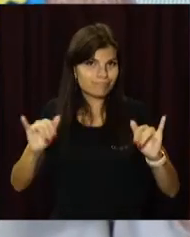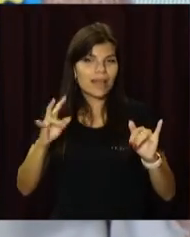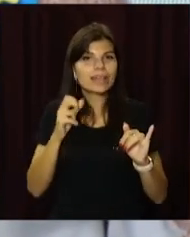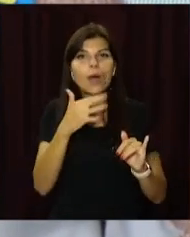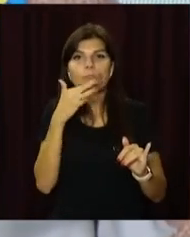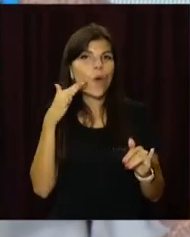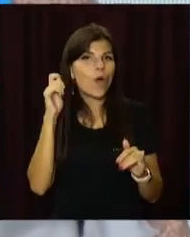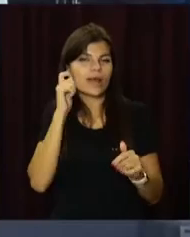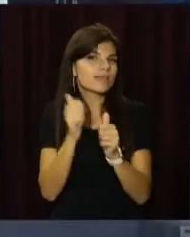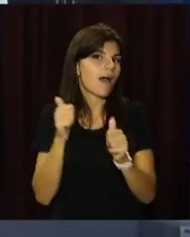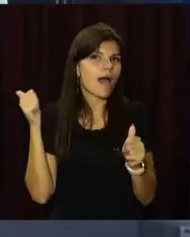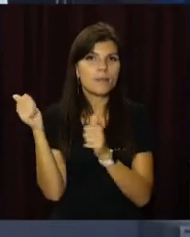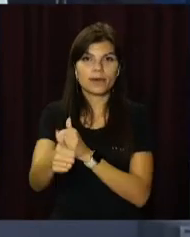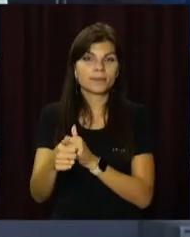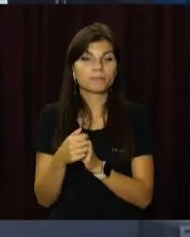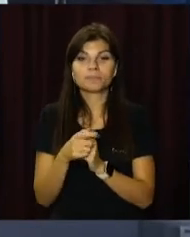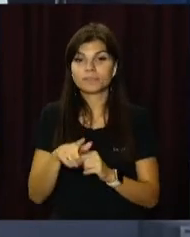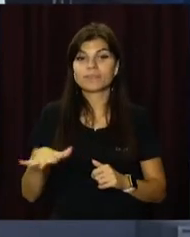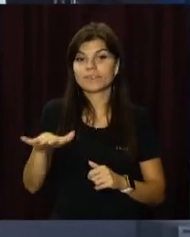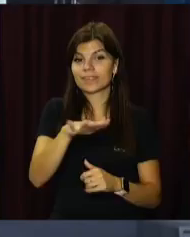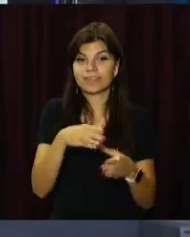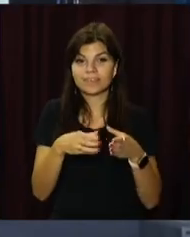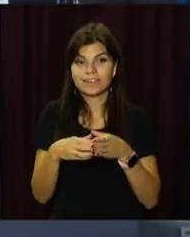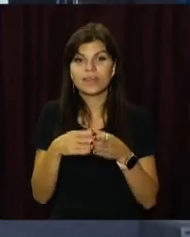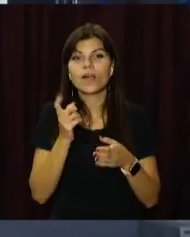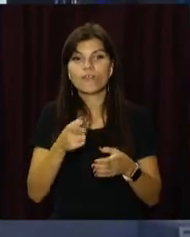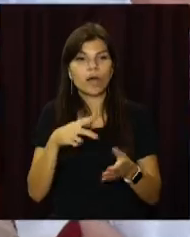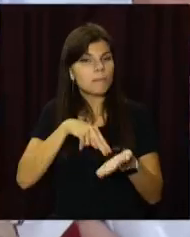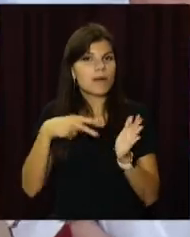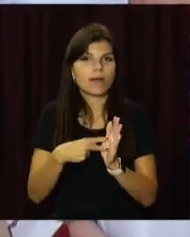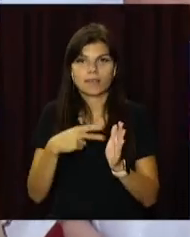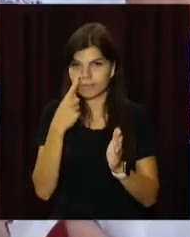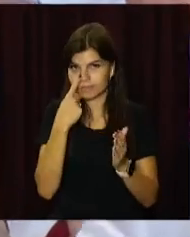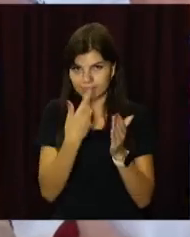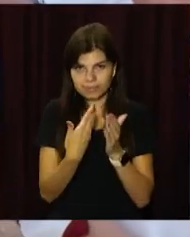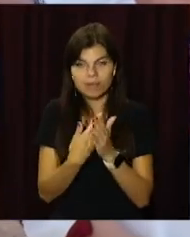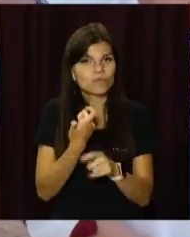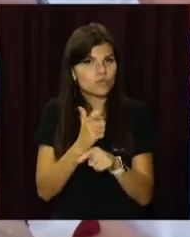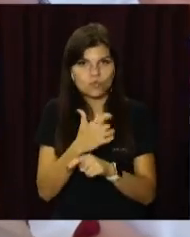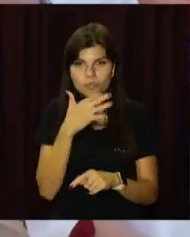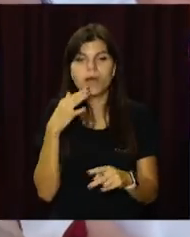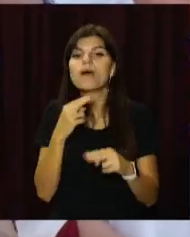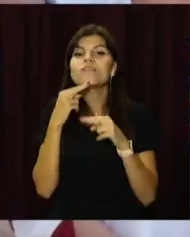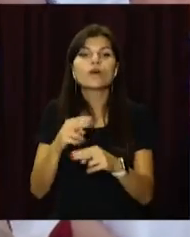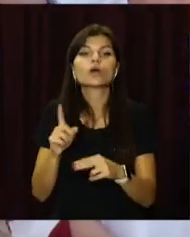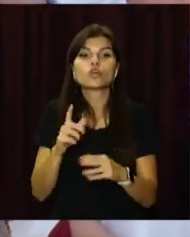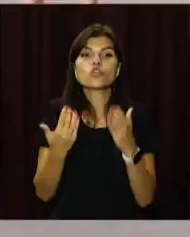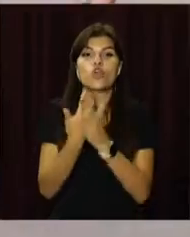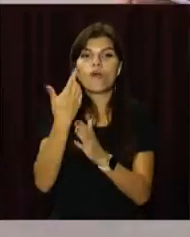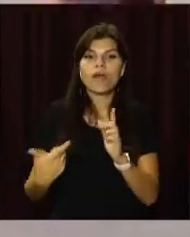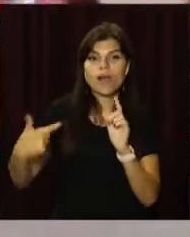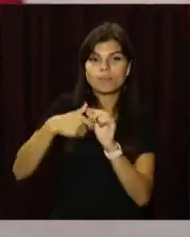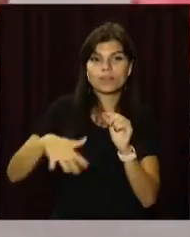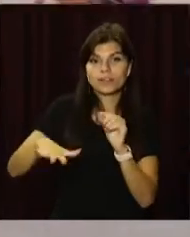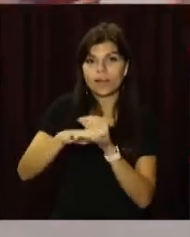багато літ наперед. Попереду у Слобожанської громади безліч амбітних планів. Особливу увагу приділятимуть новоприєднаним територіям. А